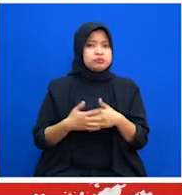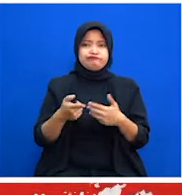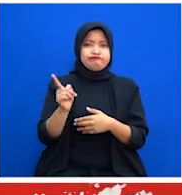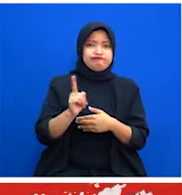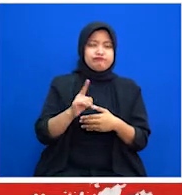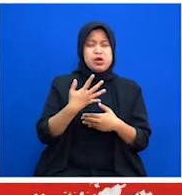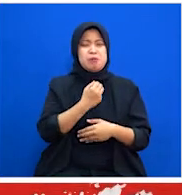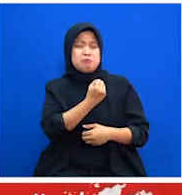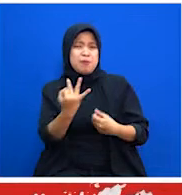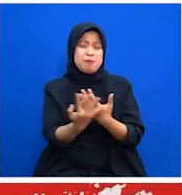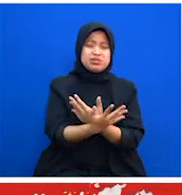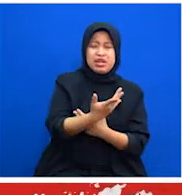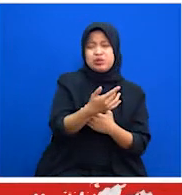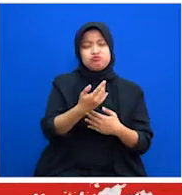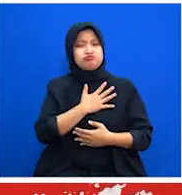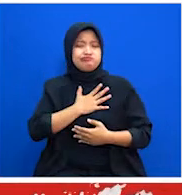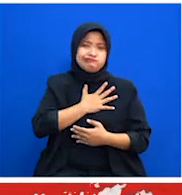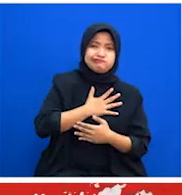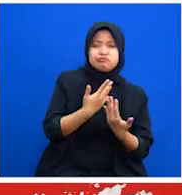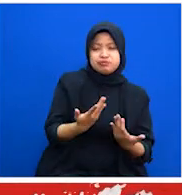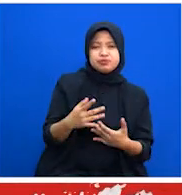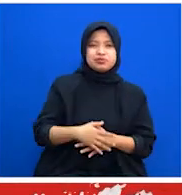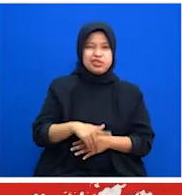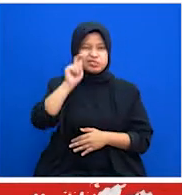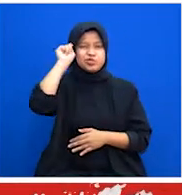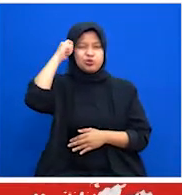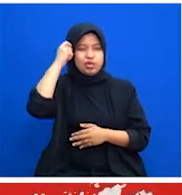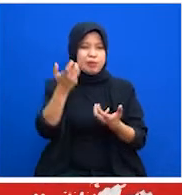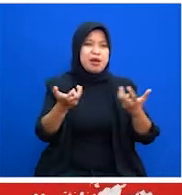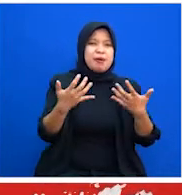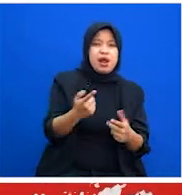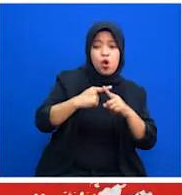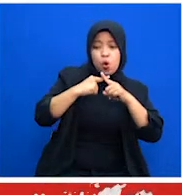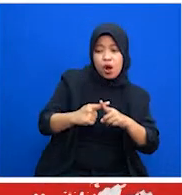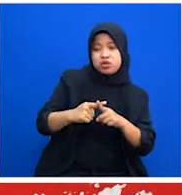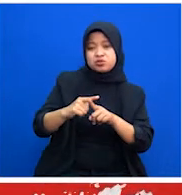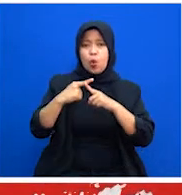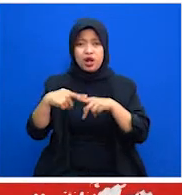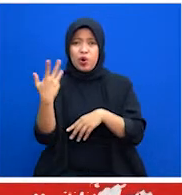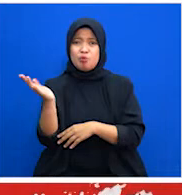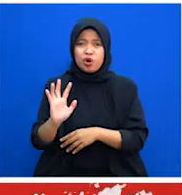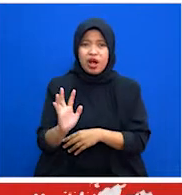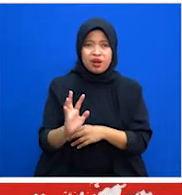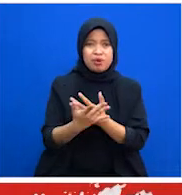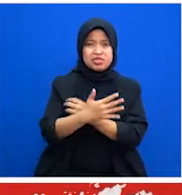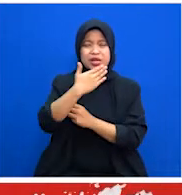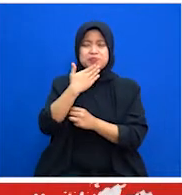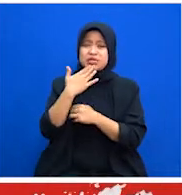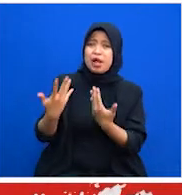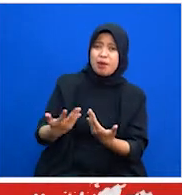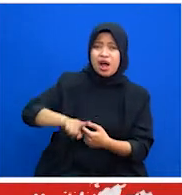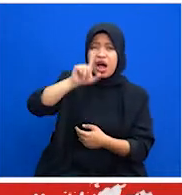yang sering membuyarkan masyarakat memang sulit sih ngebedain ini hoax atau nggak kalau buat rakyat jelata